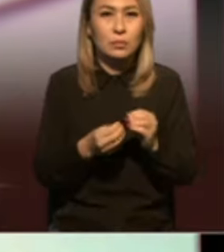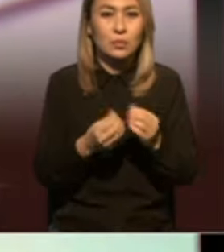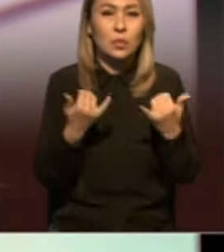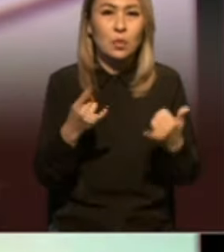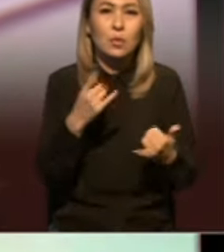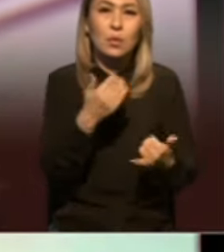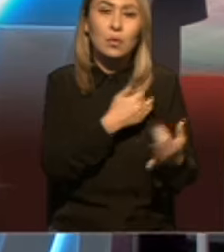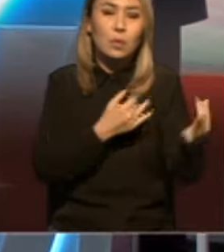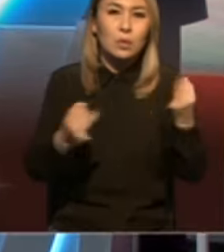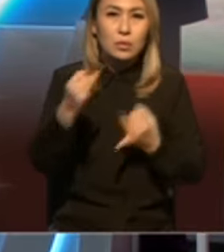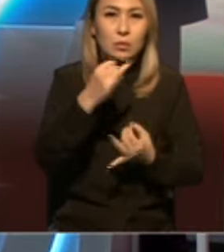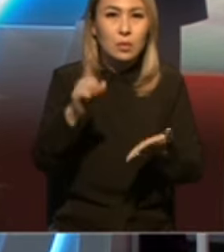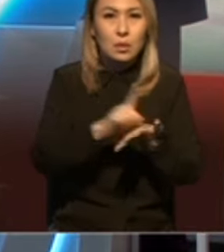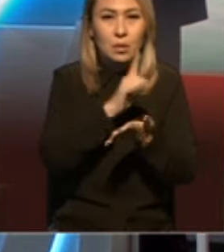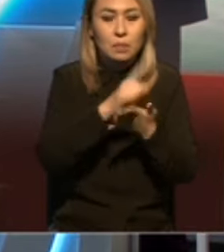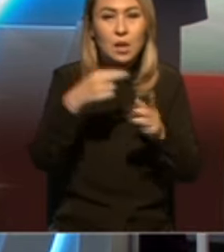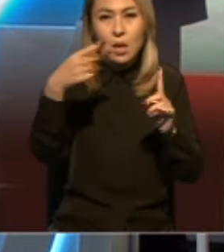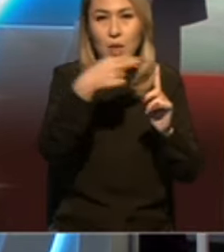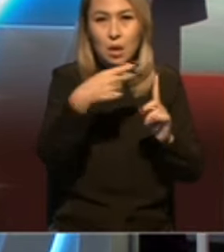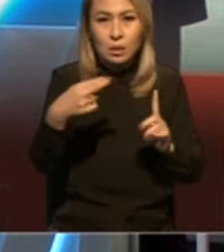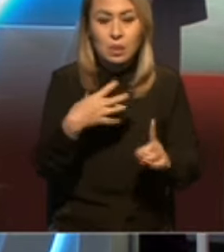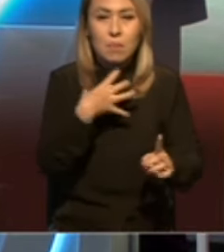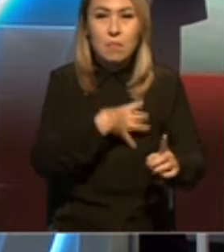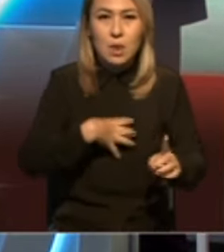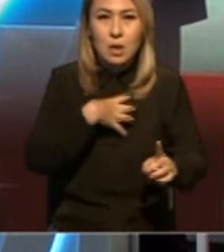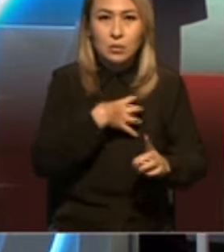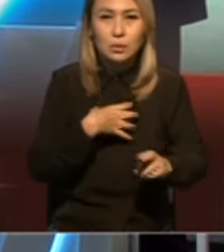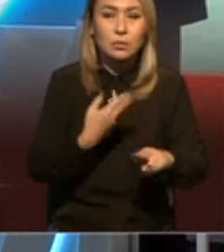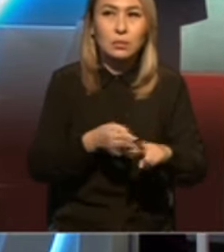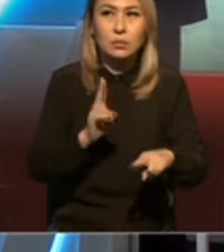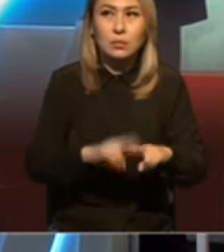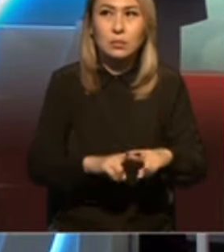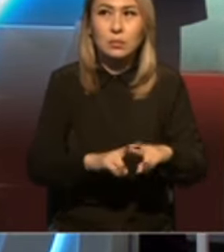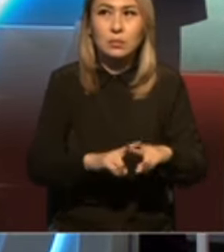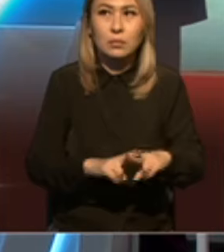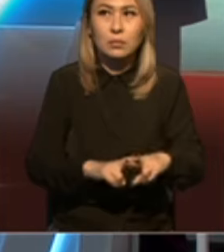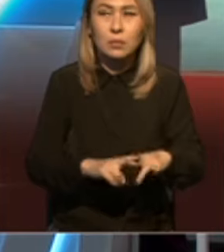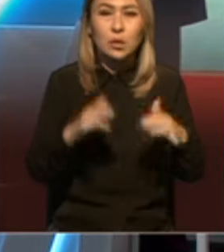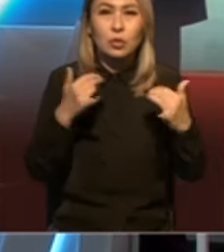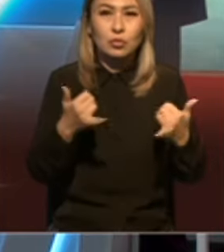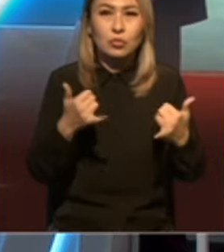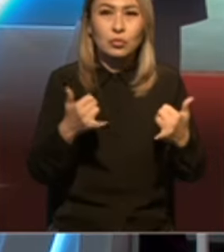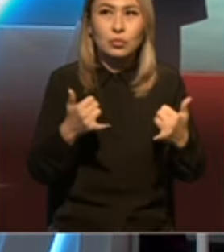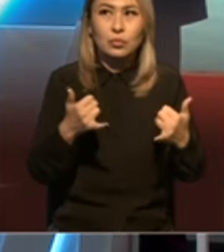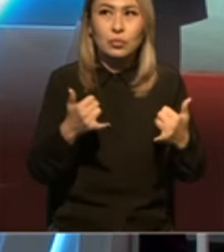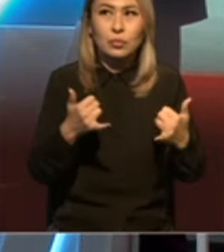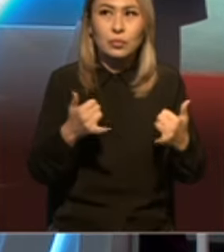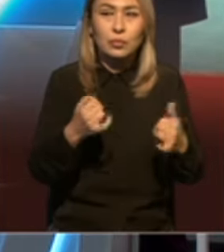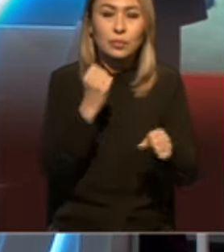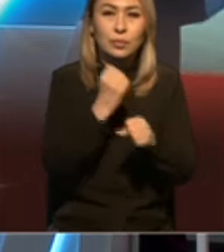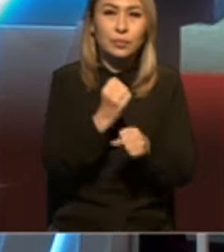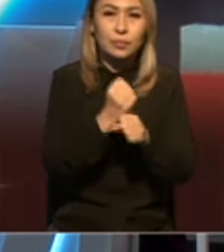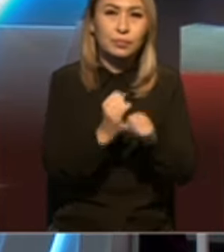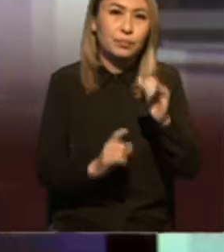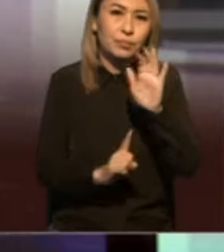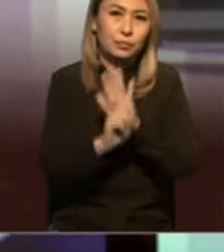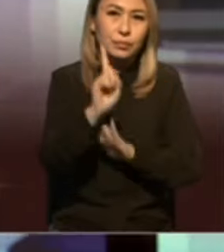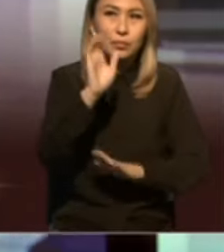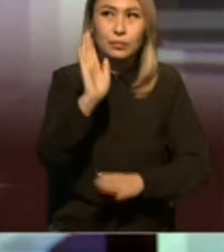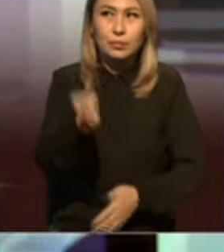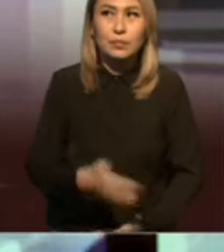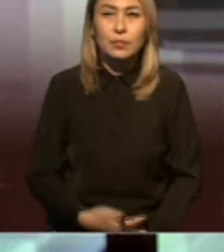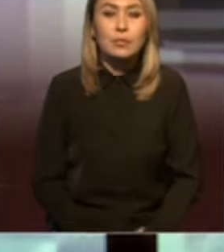талқылауымыз керек та, әрине латын маңызды, латын ол біздің жаңа заманға жасайтын қадамымыз болады. Біз